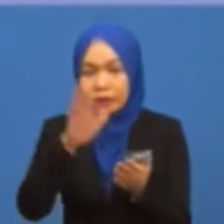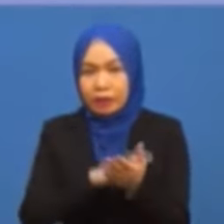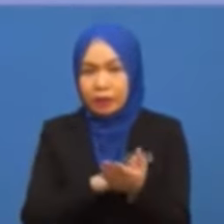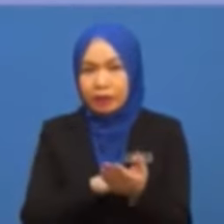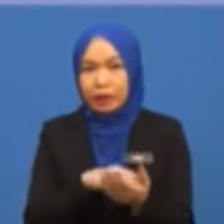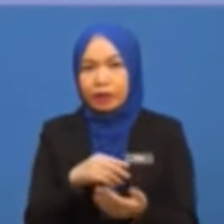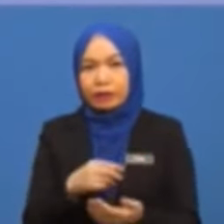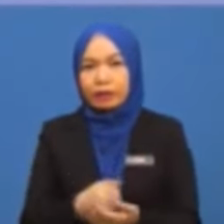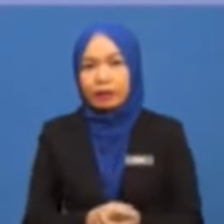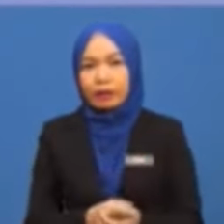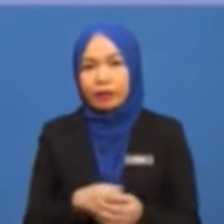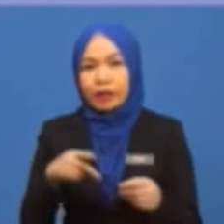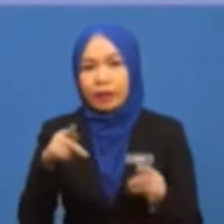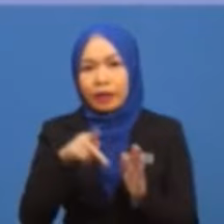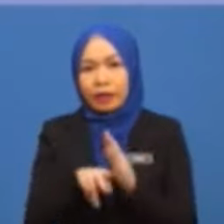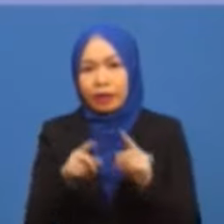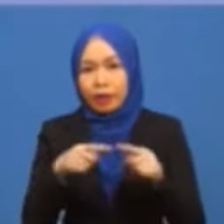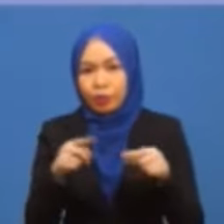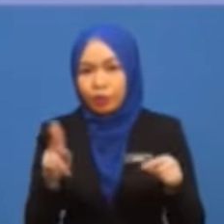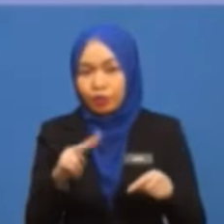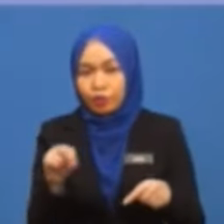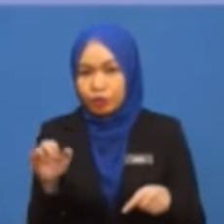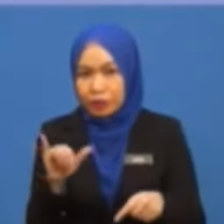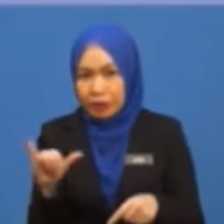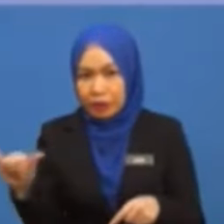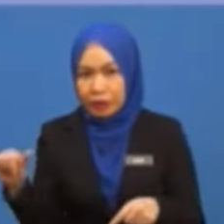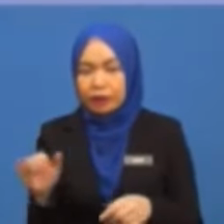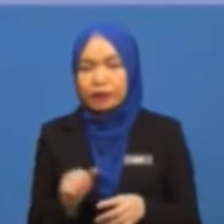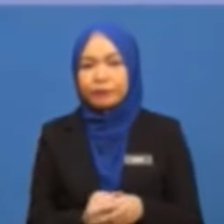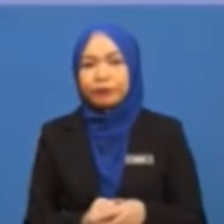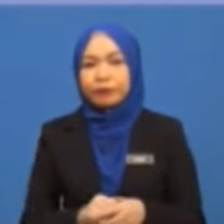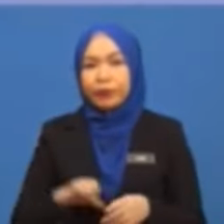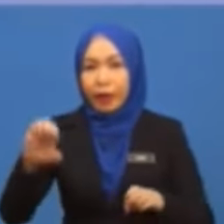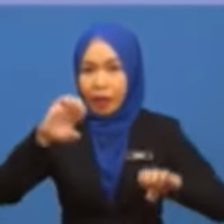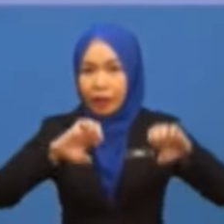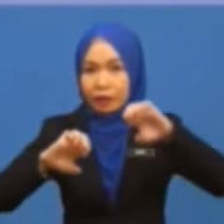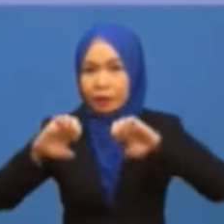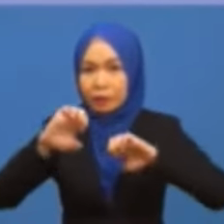Berikut adalah keputusan eksperimen yang telah dijalankan.